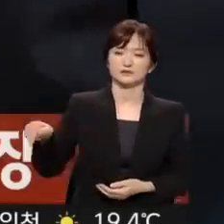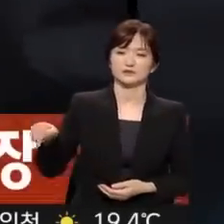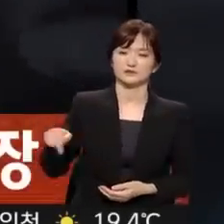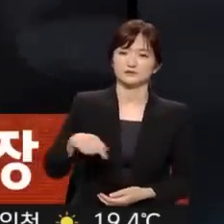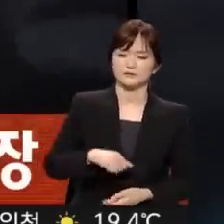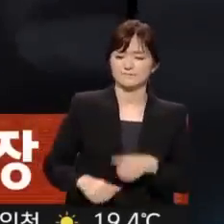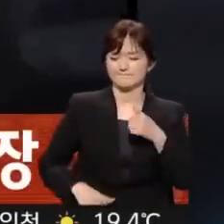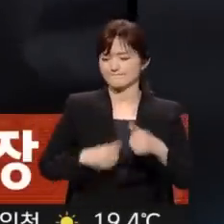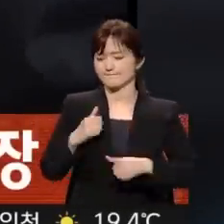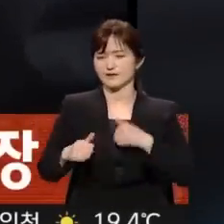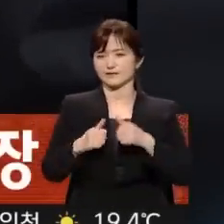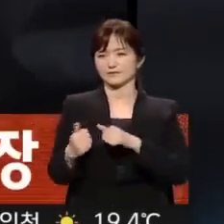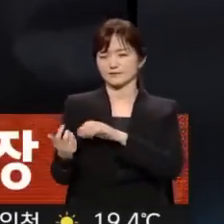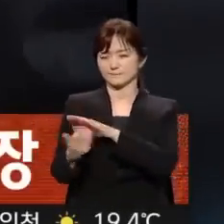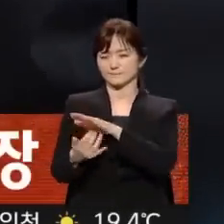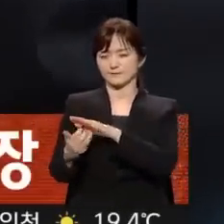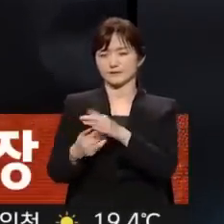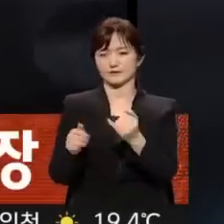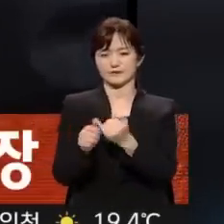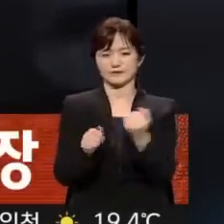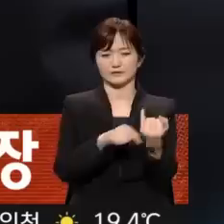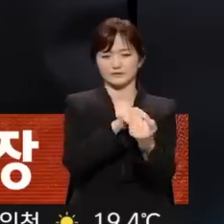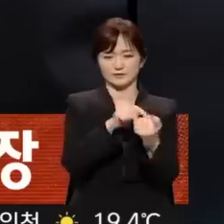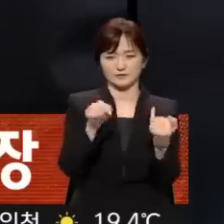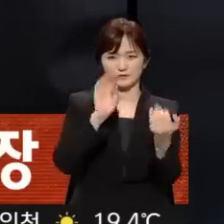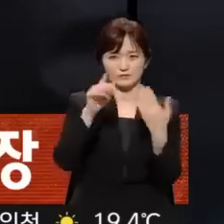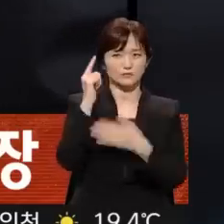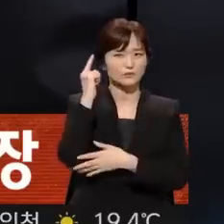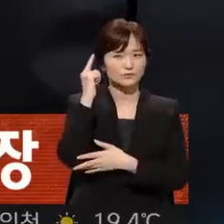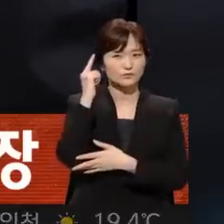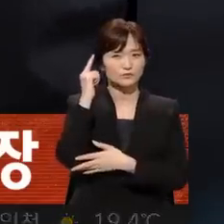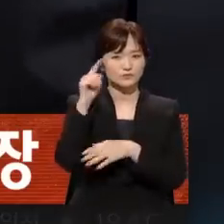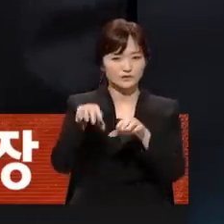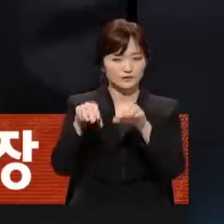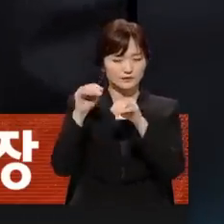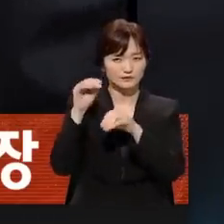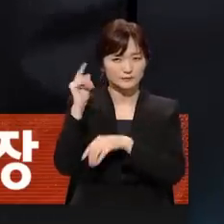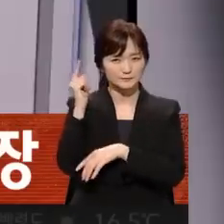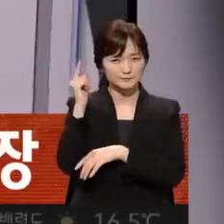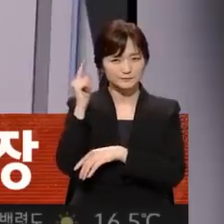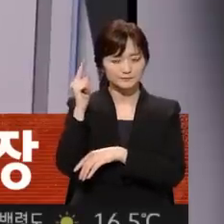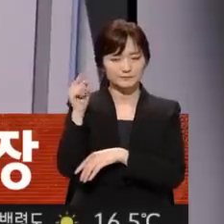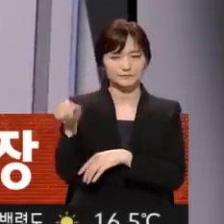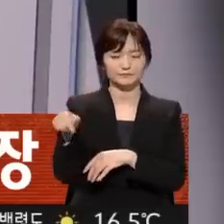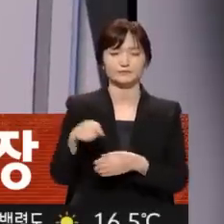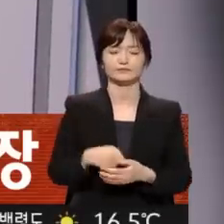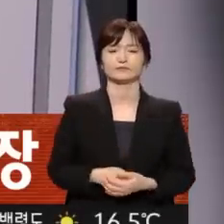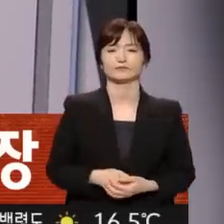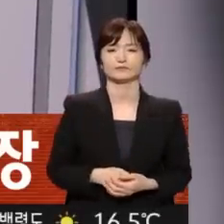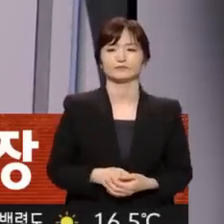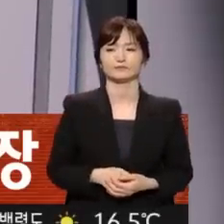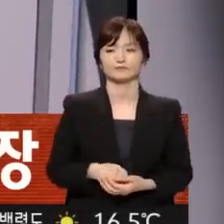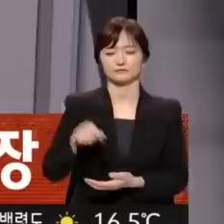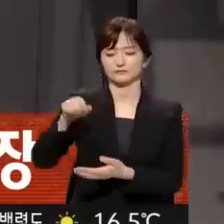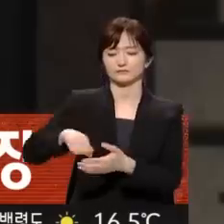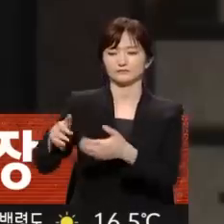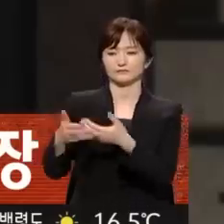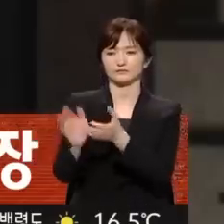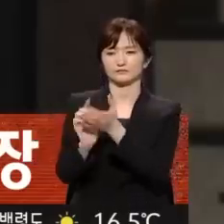저렇게 교활하게 살해하고 난 뒤에 휴대폰 가지고 장난까지 치면서 저렇게 됐는데 실제로 이